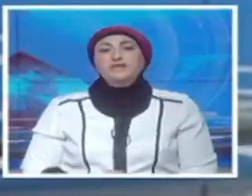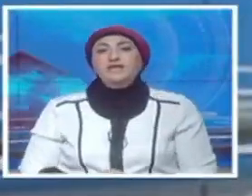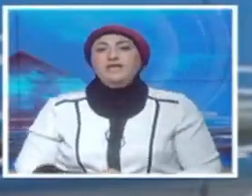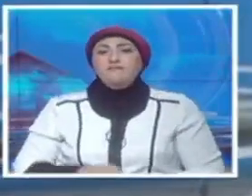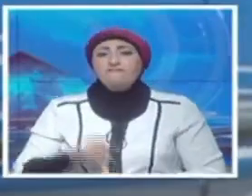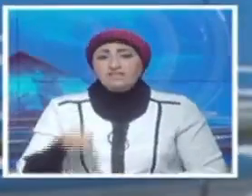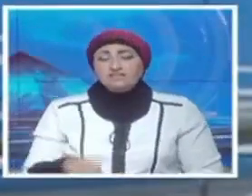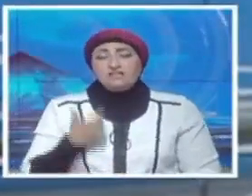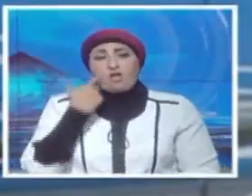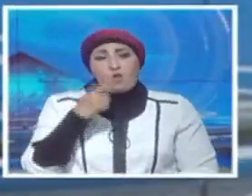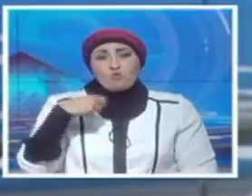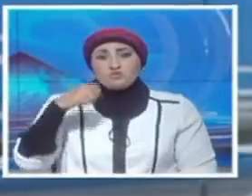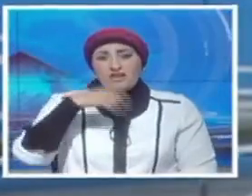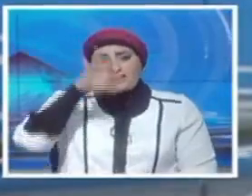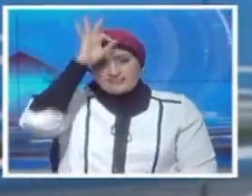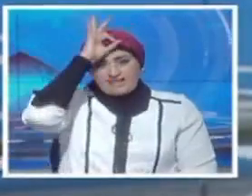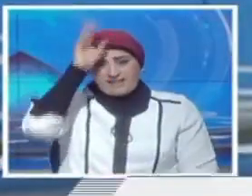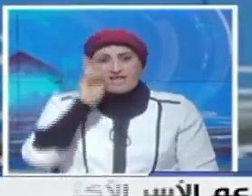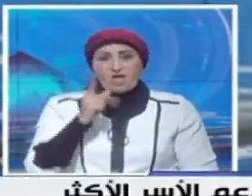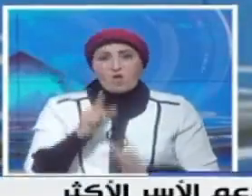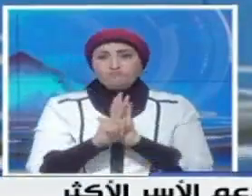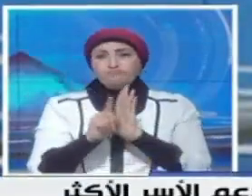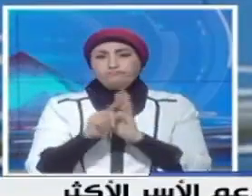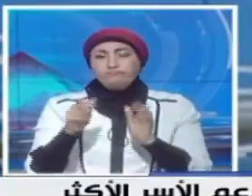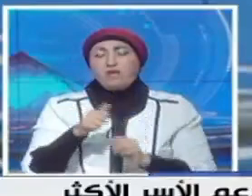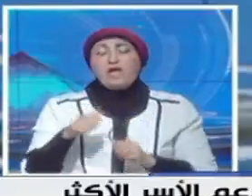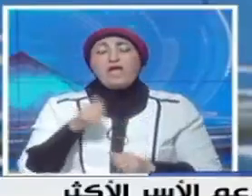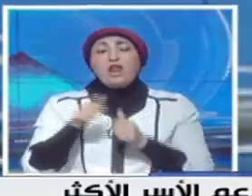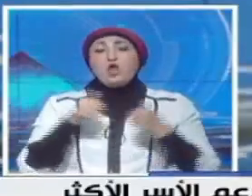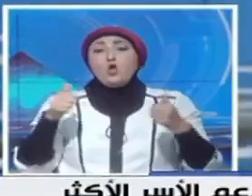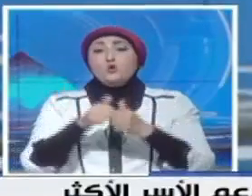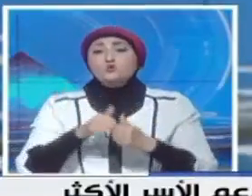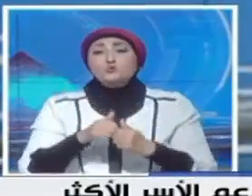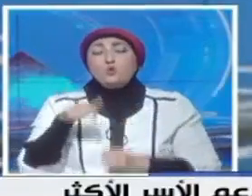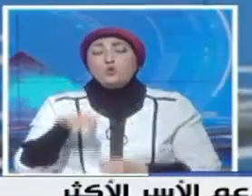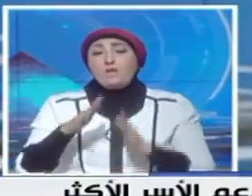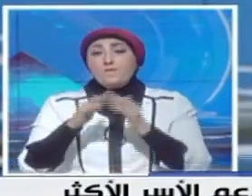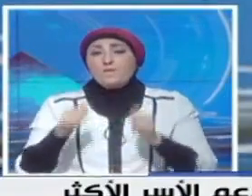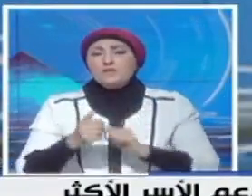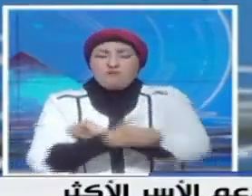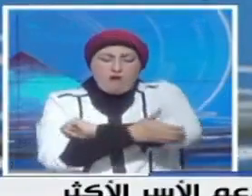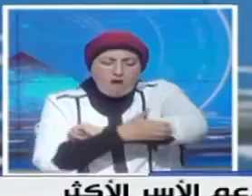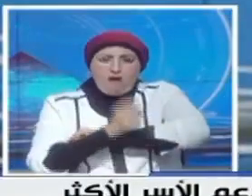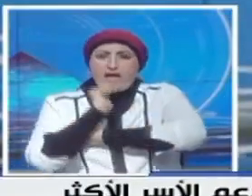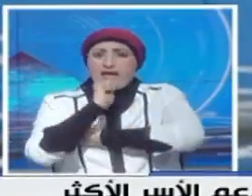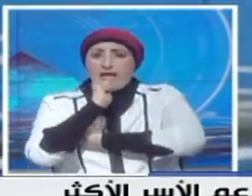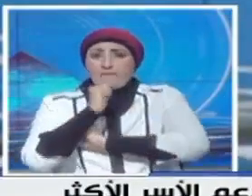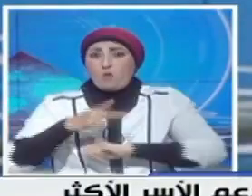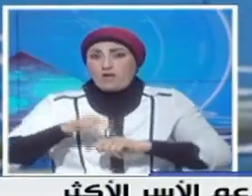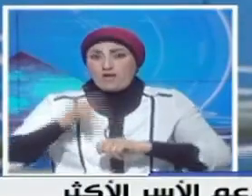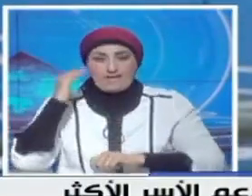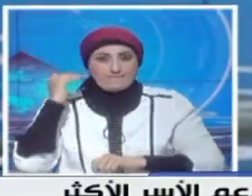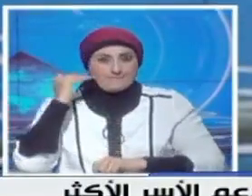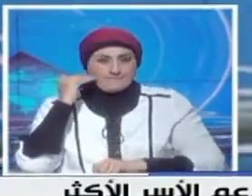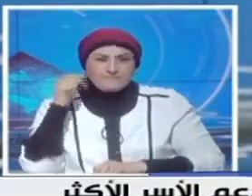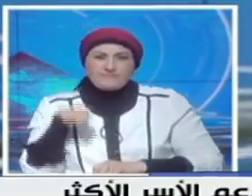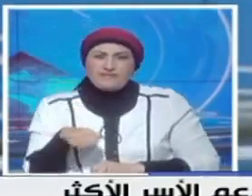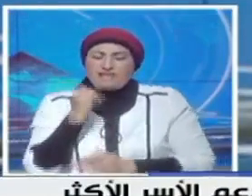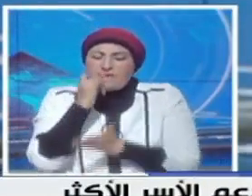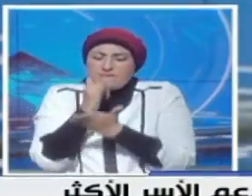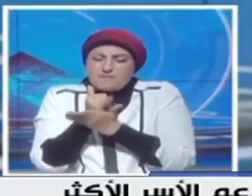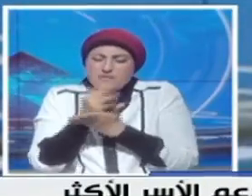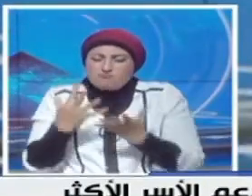في إطار حرص وزارة الداخلية على دعم الأسر المصرية في المناطق الأكثر احتياجا وكذلك المرأة